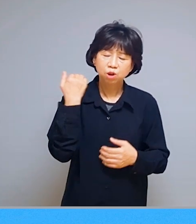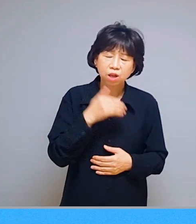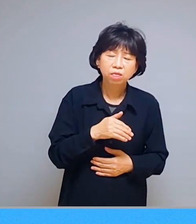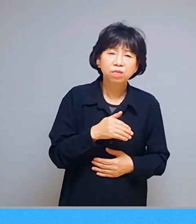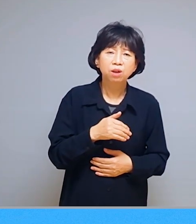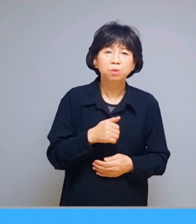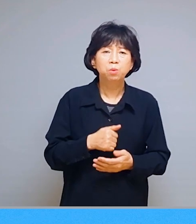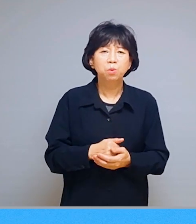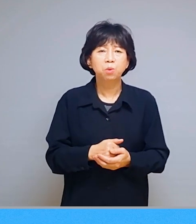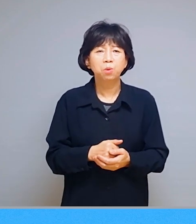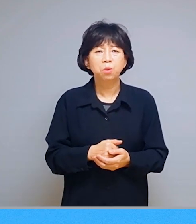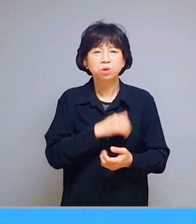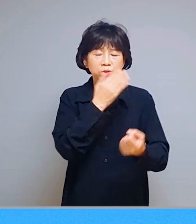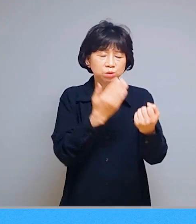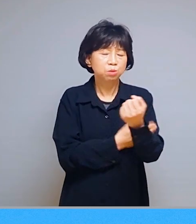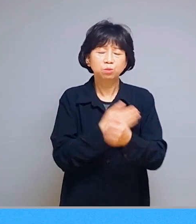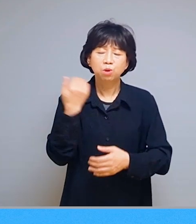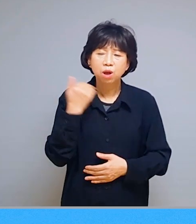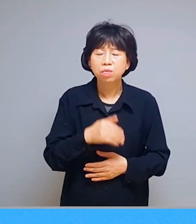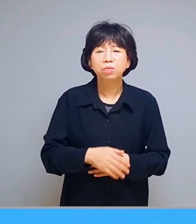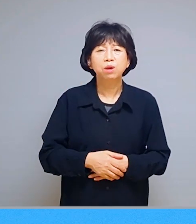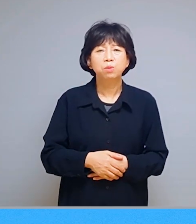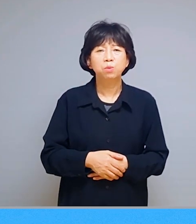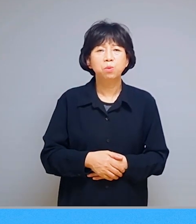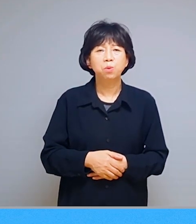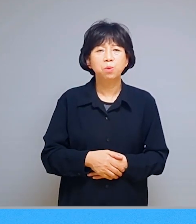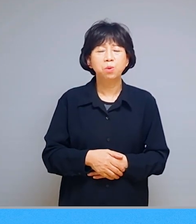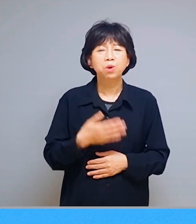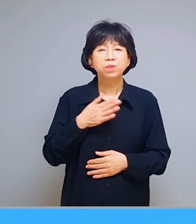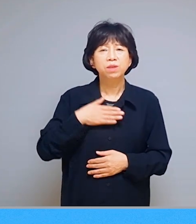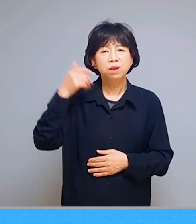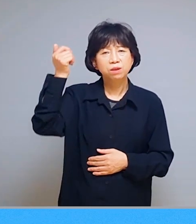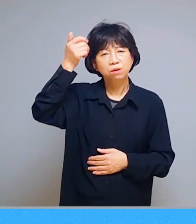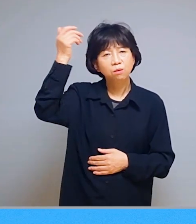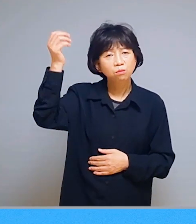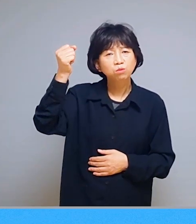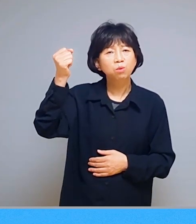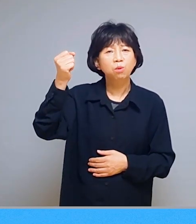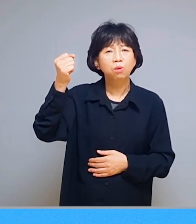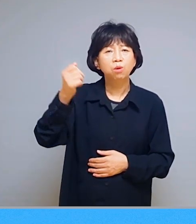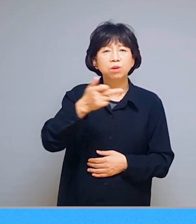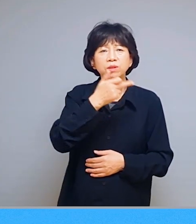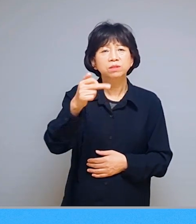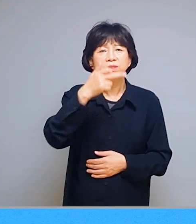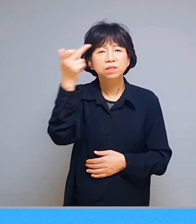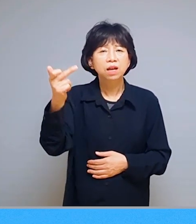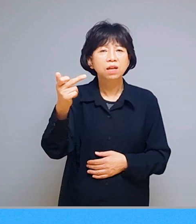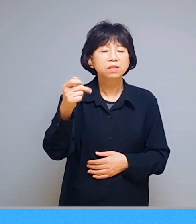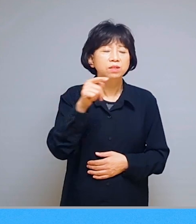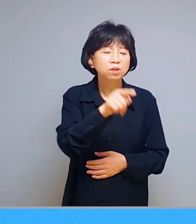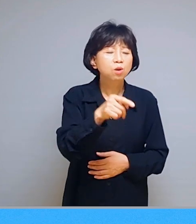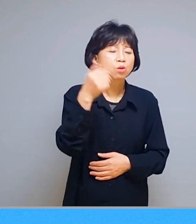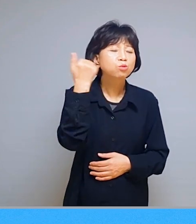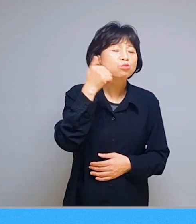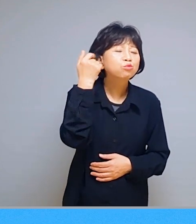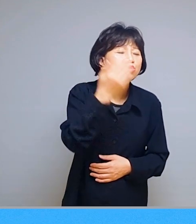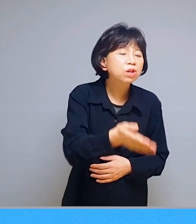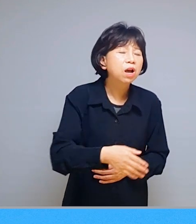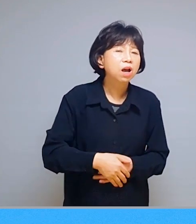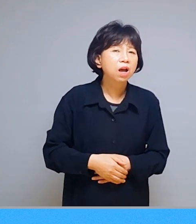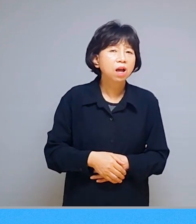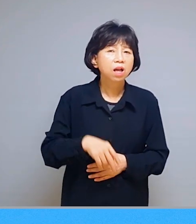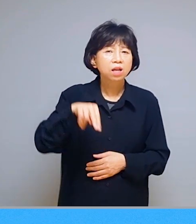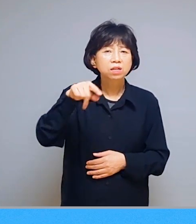나의 영으로 되느니라. 아멘. 큰 산아 내가 무엇이냐? 큰 산아 내가 무엇이냐? 내가 수룹바벨 앞에서 뭐가